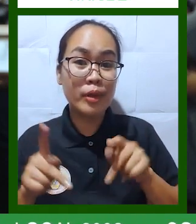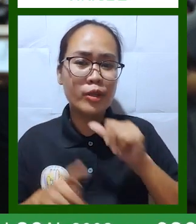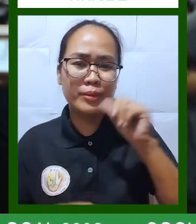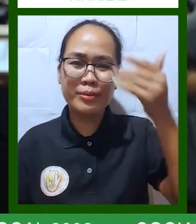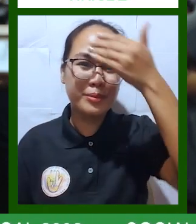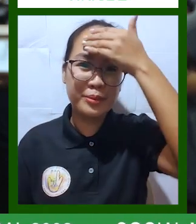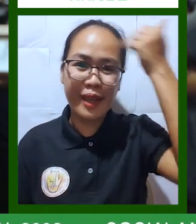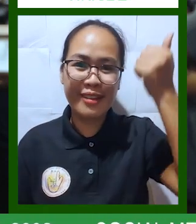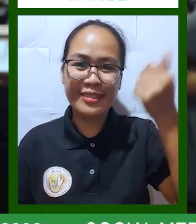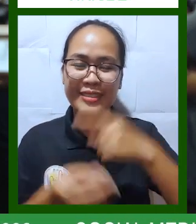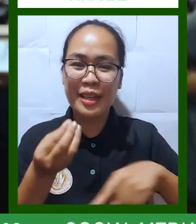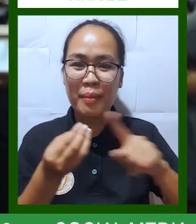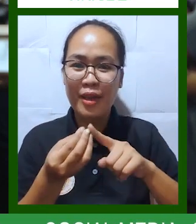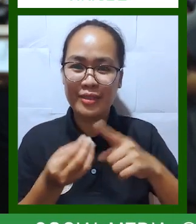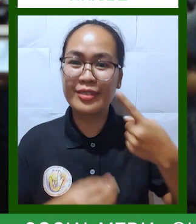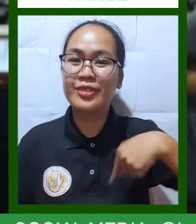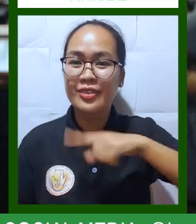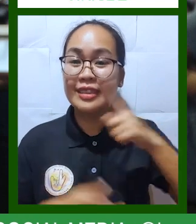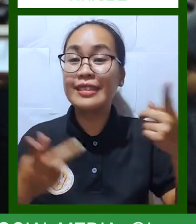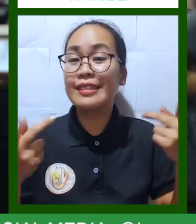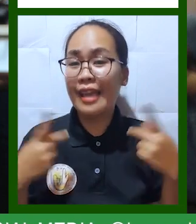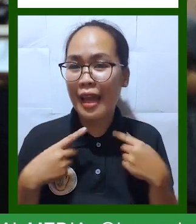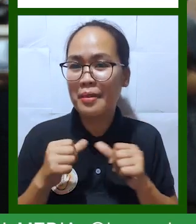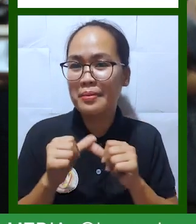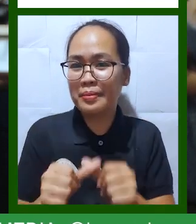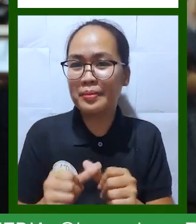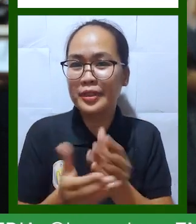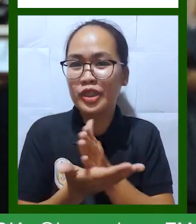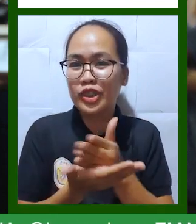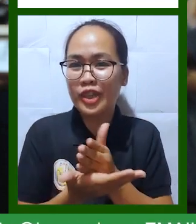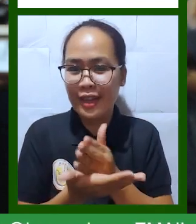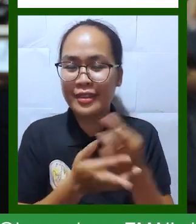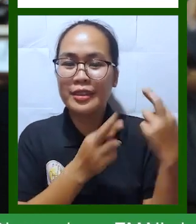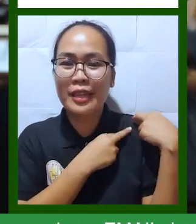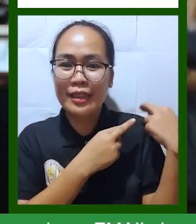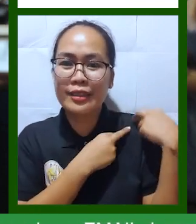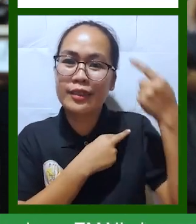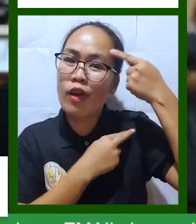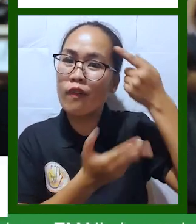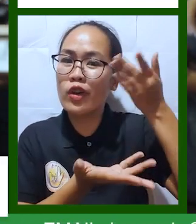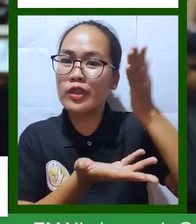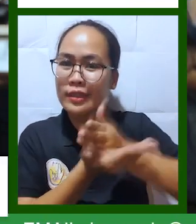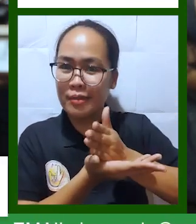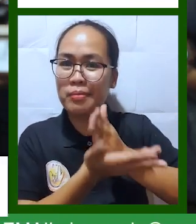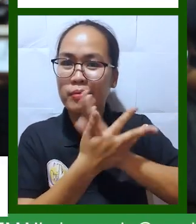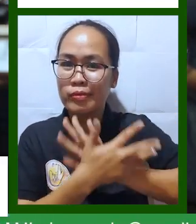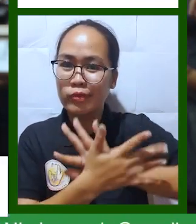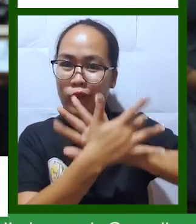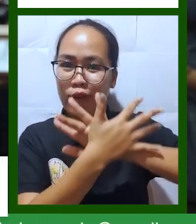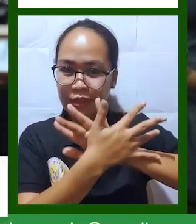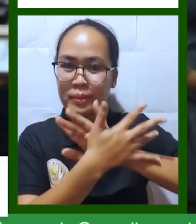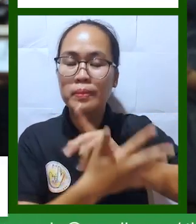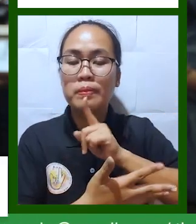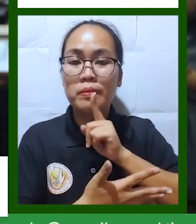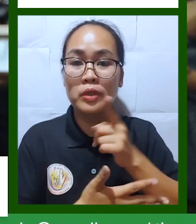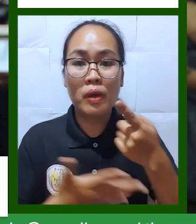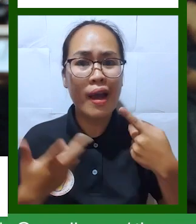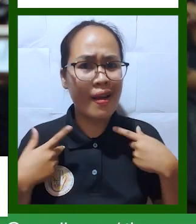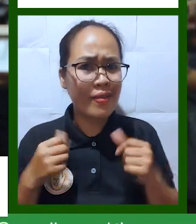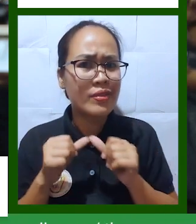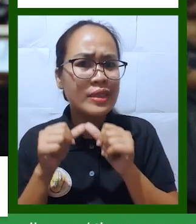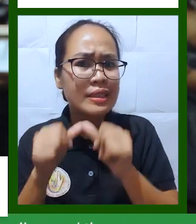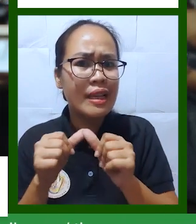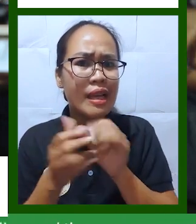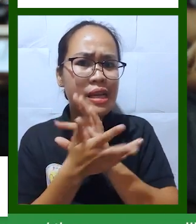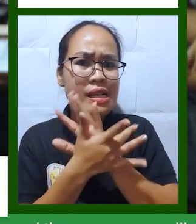mga kabarangay, wag na wag po natin kakalimutan ang ating shared responsibility in containing the COVID-19 virus.